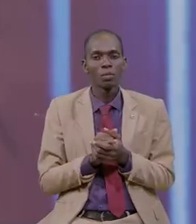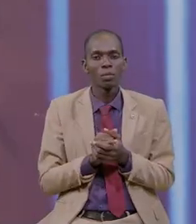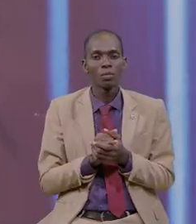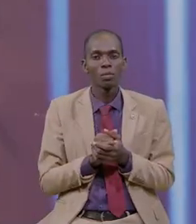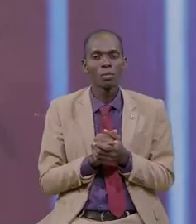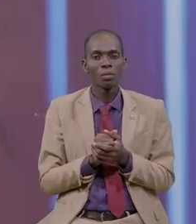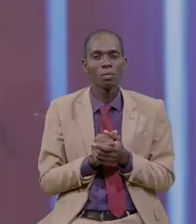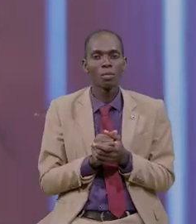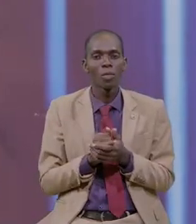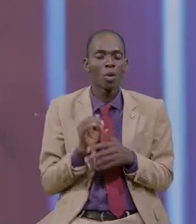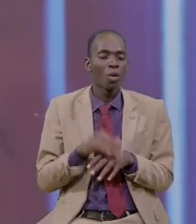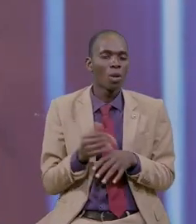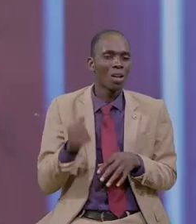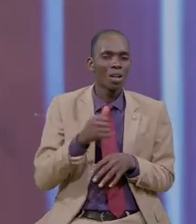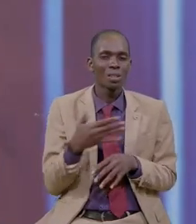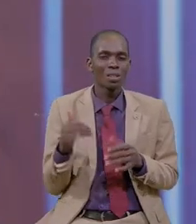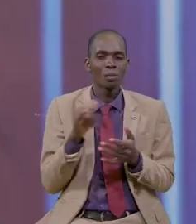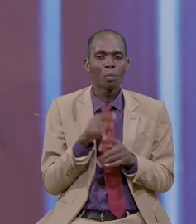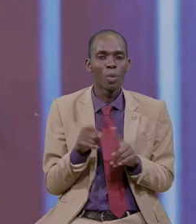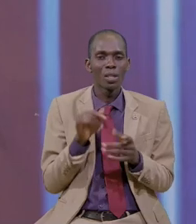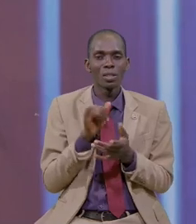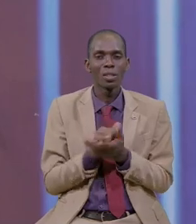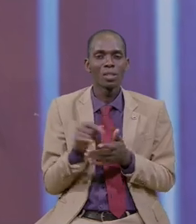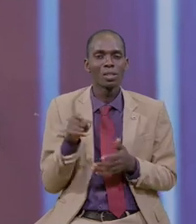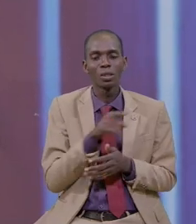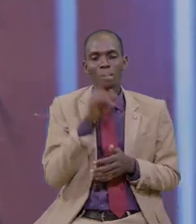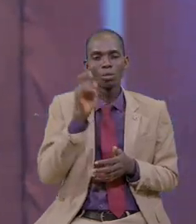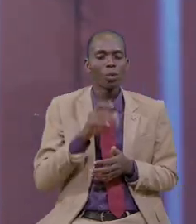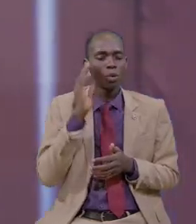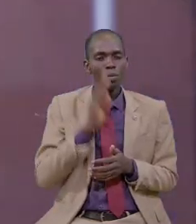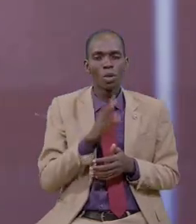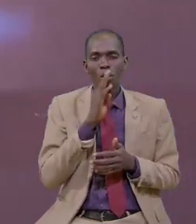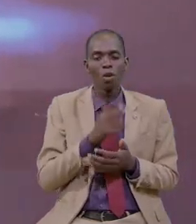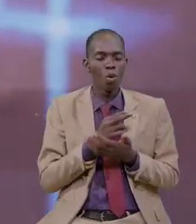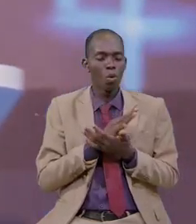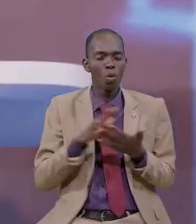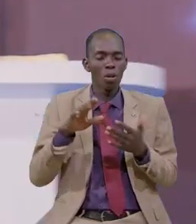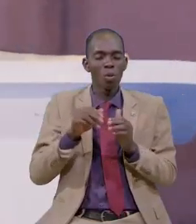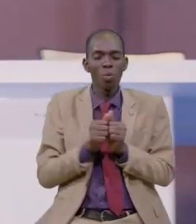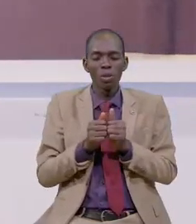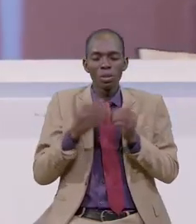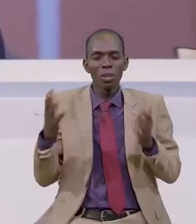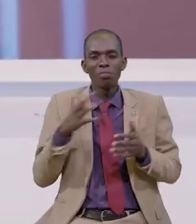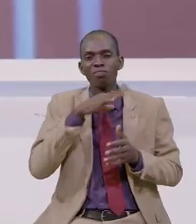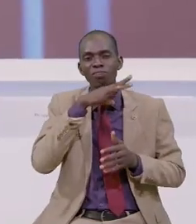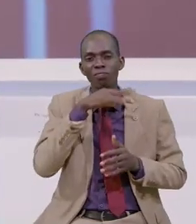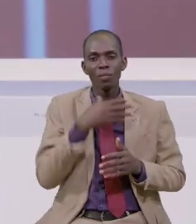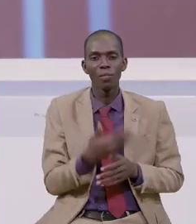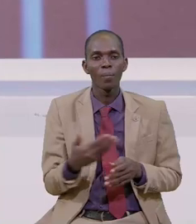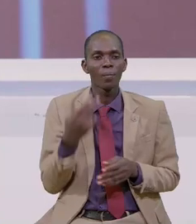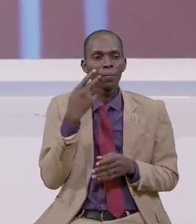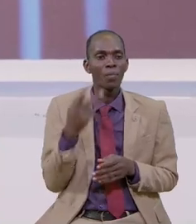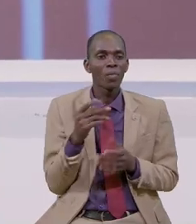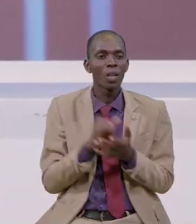ride, ni rien de semblable, mais sainte et irrépréhensible. C'est ce que la pureté, la sanctification,